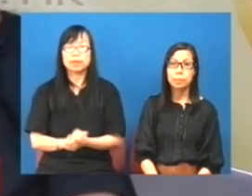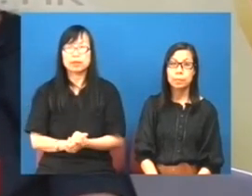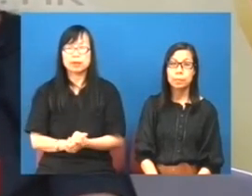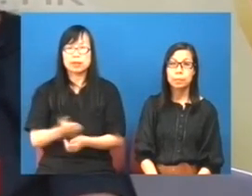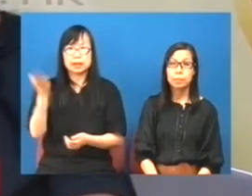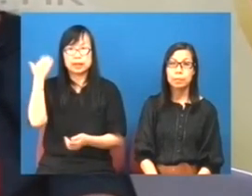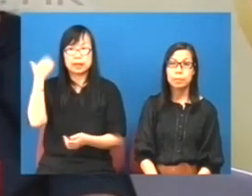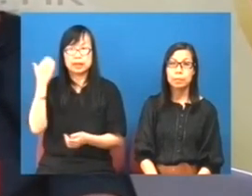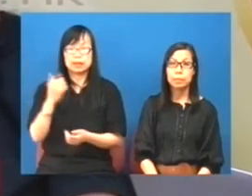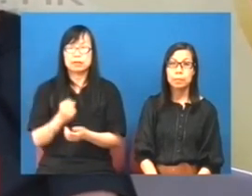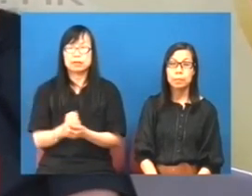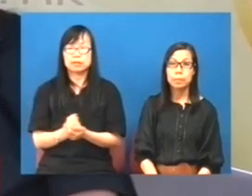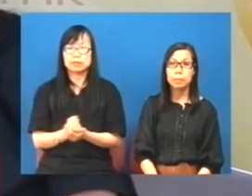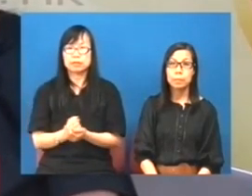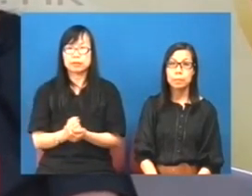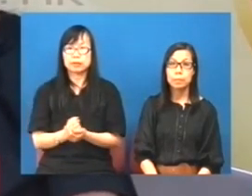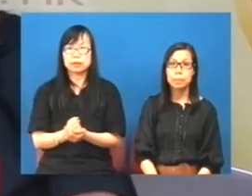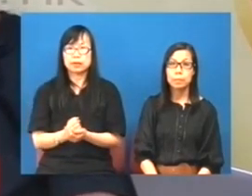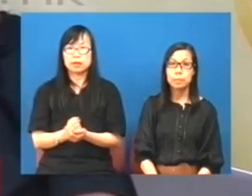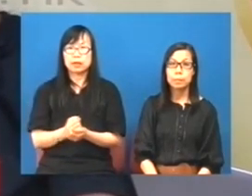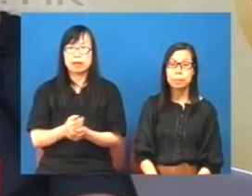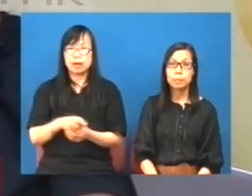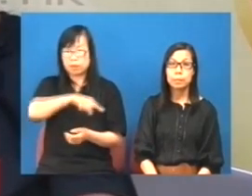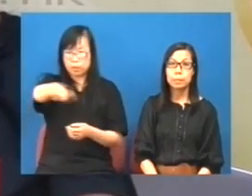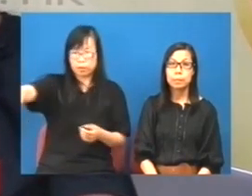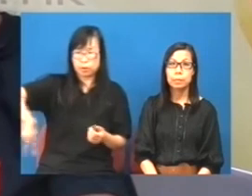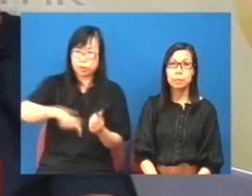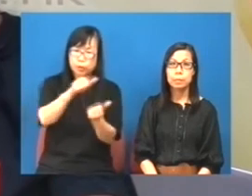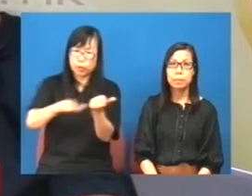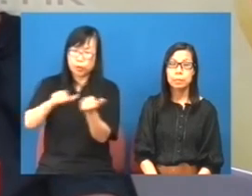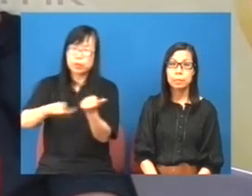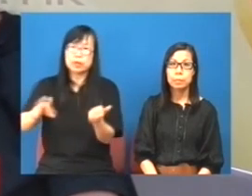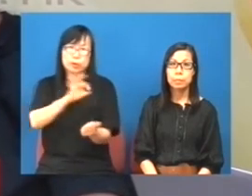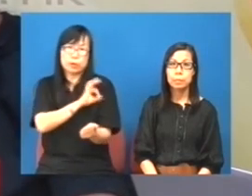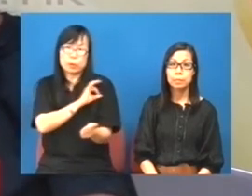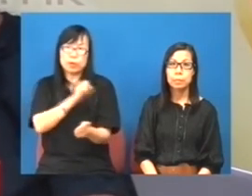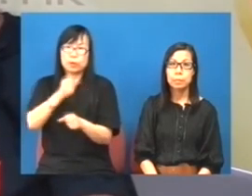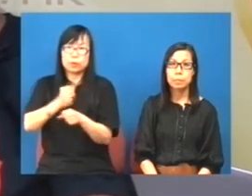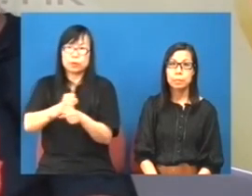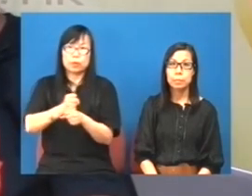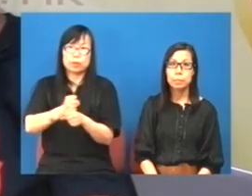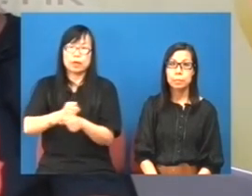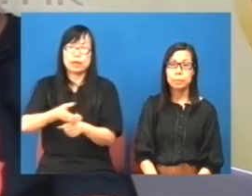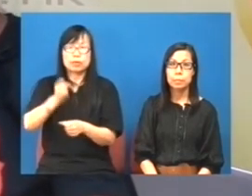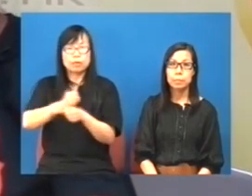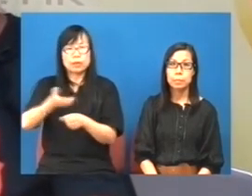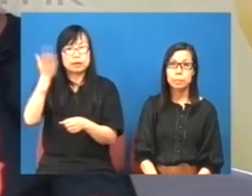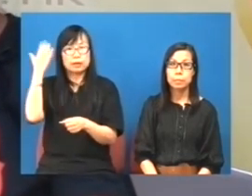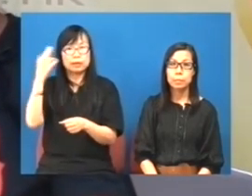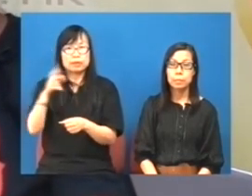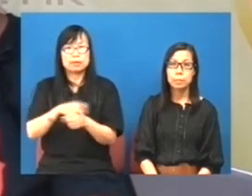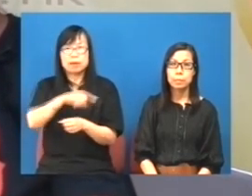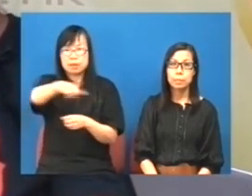當時就是說由區議會去做這件事由區議會去行使市政局以前的職權就